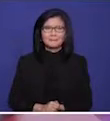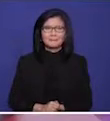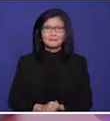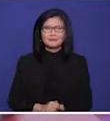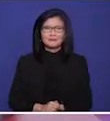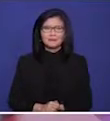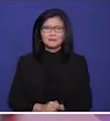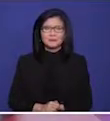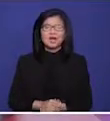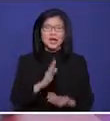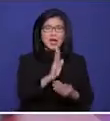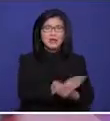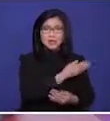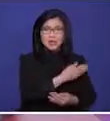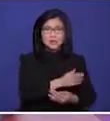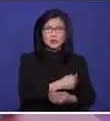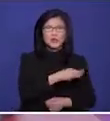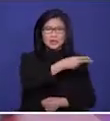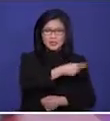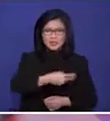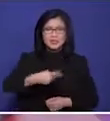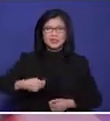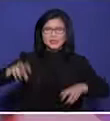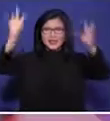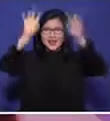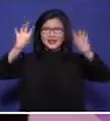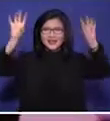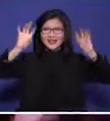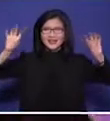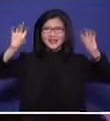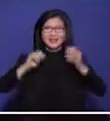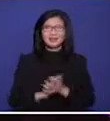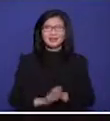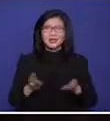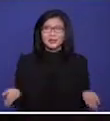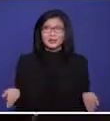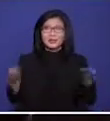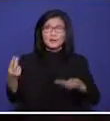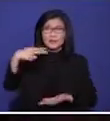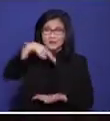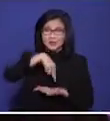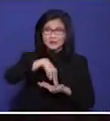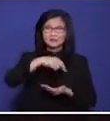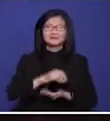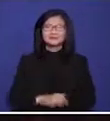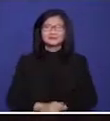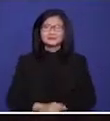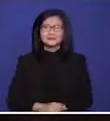Menyanyikan lagu kebangsaan Indonesia Raya. Hadirin dimohon berdiri.